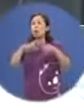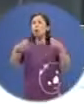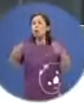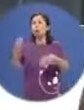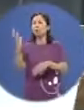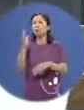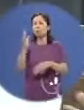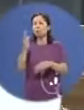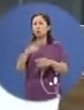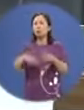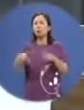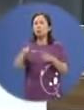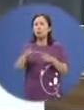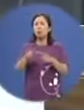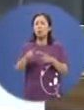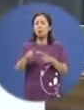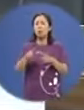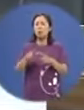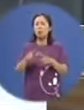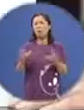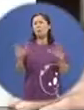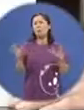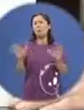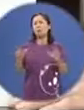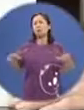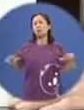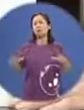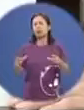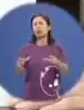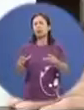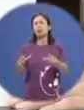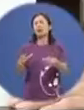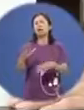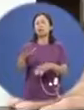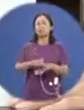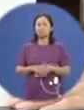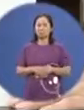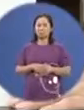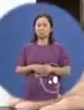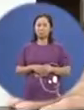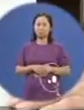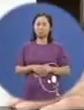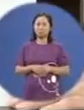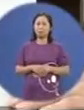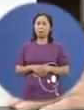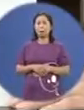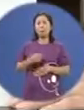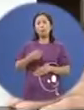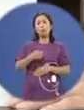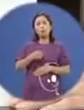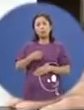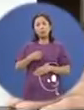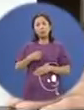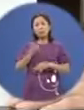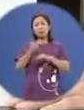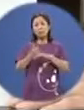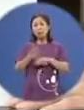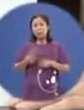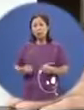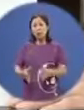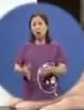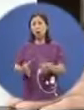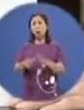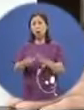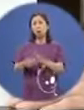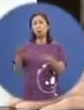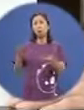でるわけですね、はい、ちょうどね、私なんかが生まれた頃という比較